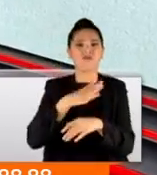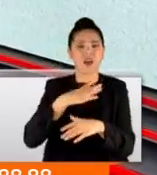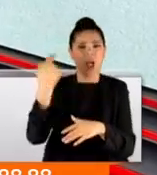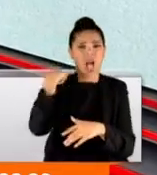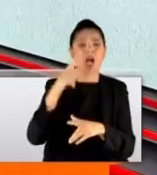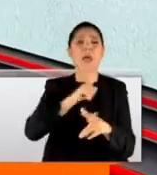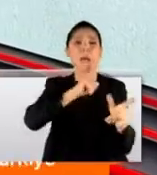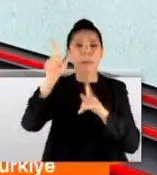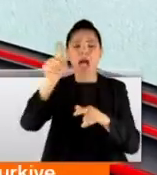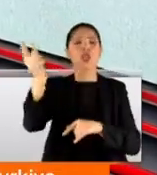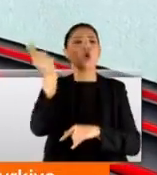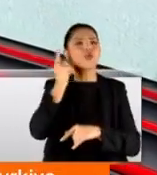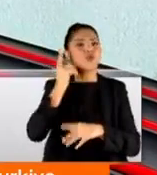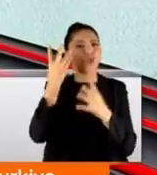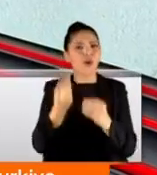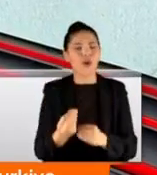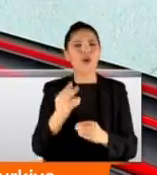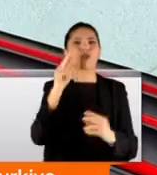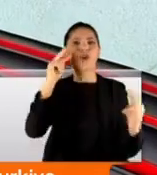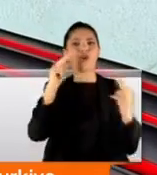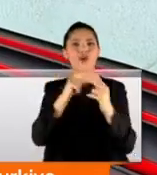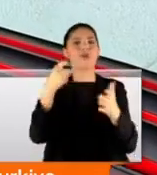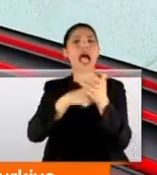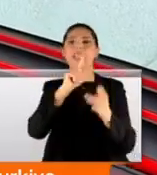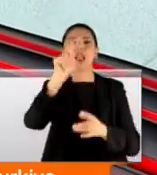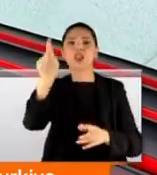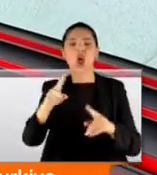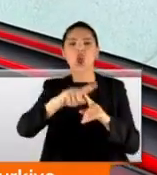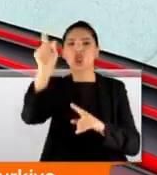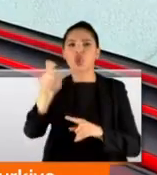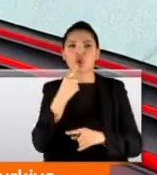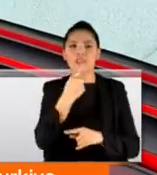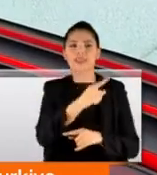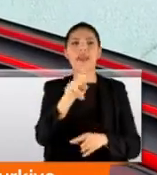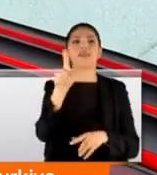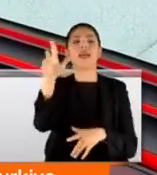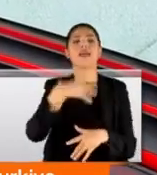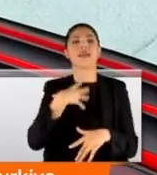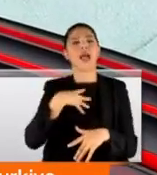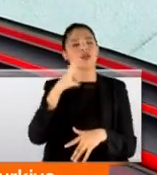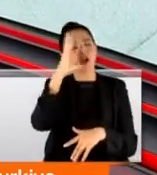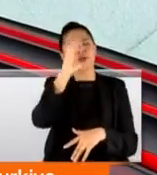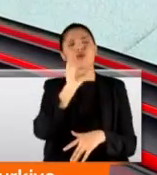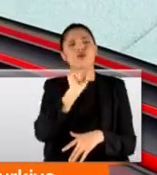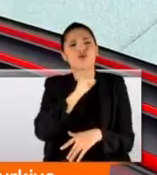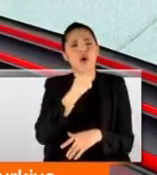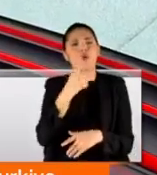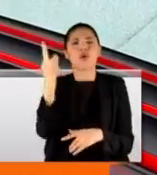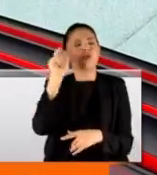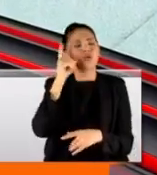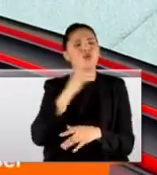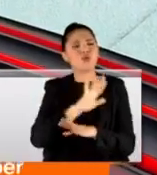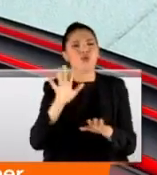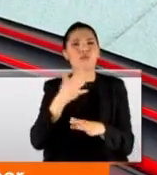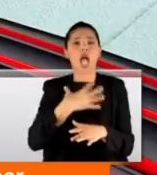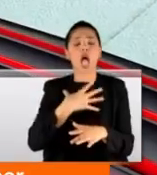duydu sesini neyse ki. Sonra göz göze geldiler. Adını söylediler önce. Turgut dedi. Son derece soğukkanlıydı. Oradan çıkıp çıkamayacağını düşünmeden